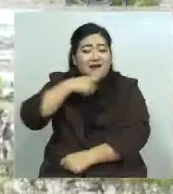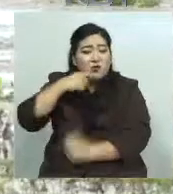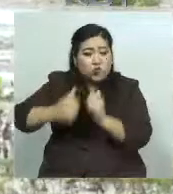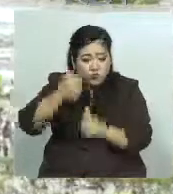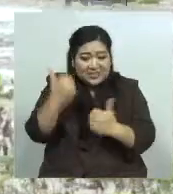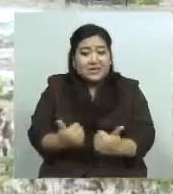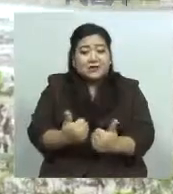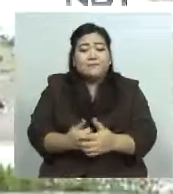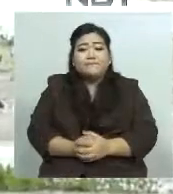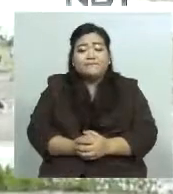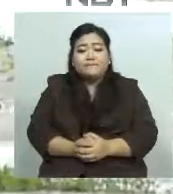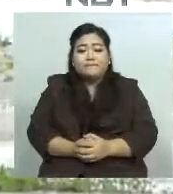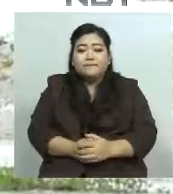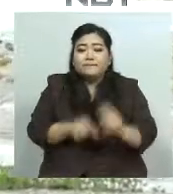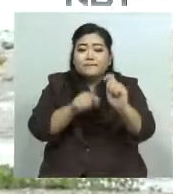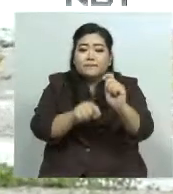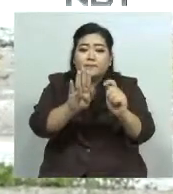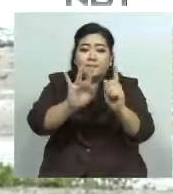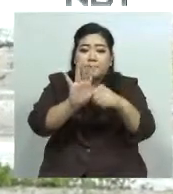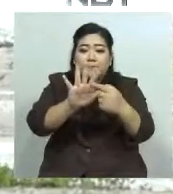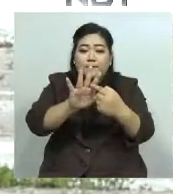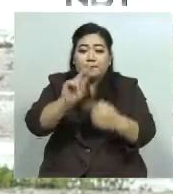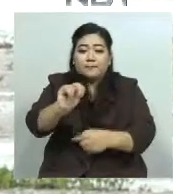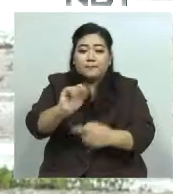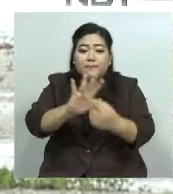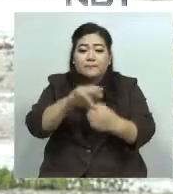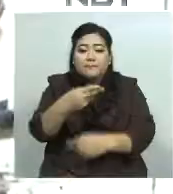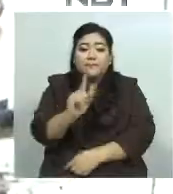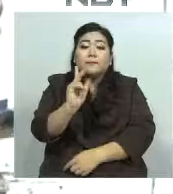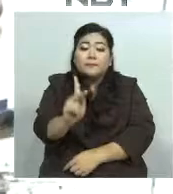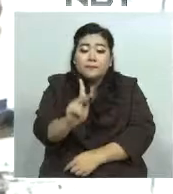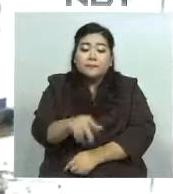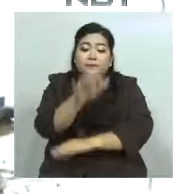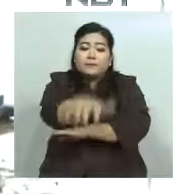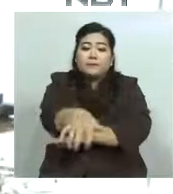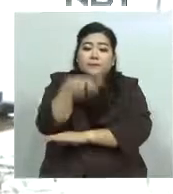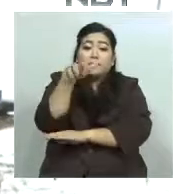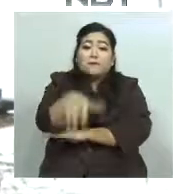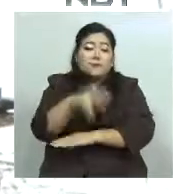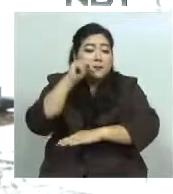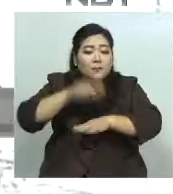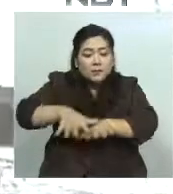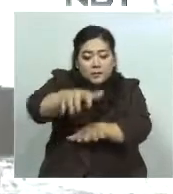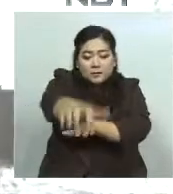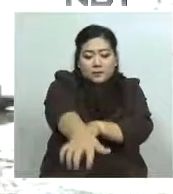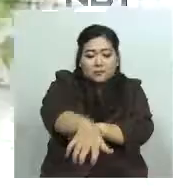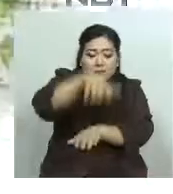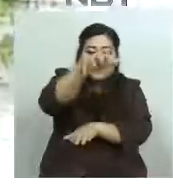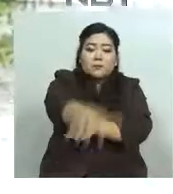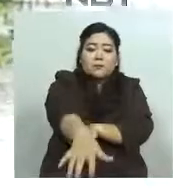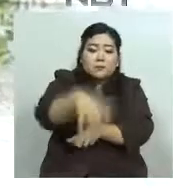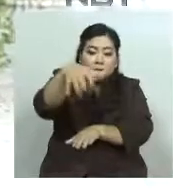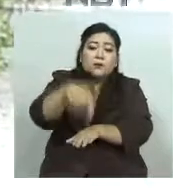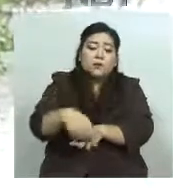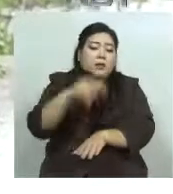ทางเทศบาลตำบลโคกสำราญอำเภอบ้านแฮดได้นำรถแบ็คโฮใส่แพทำการขุดลอกวัชพืชที่ขวางทางน้